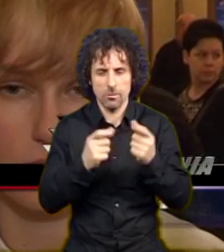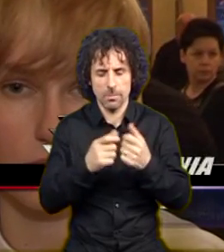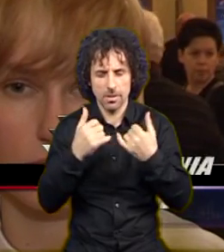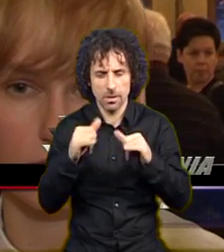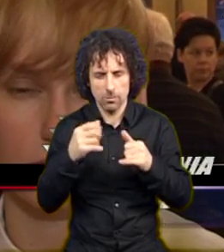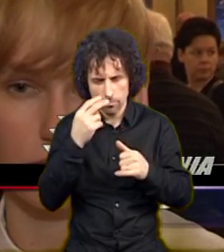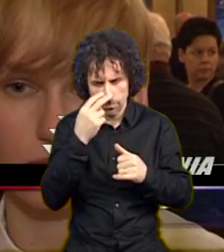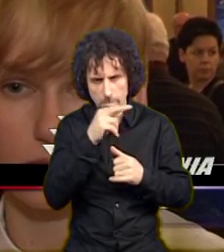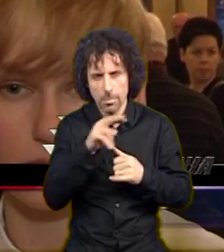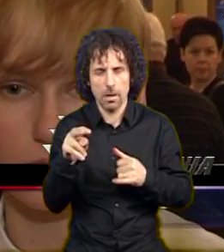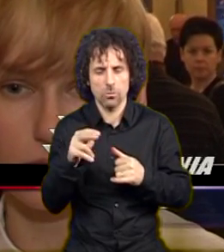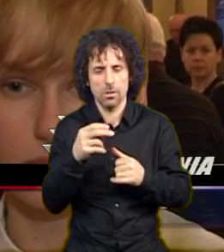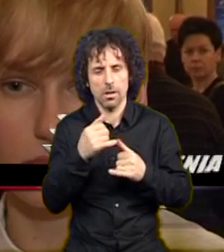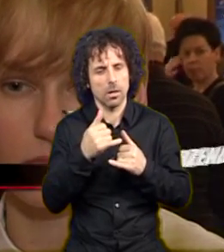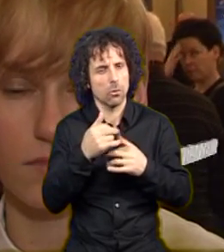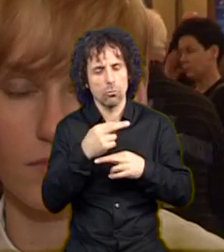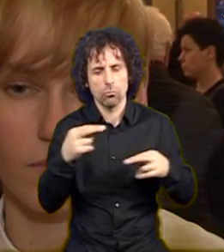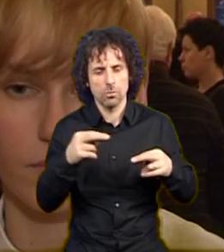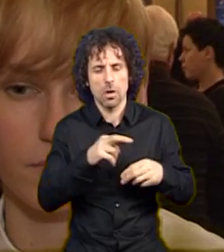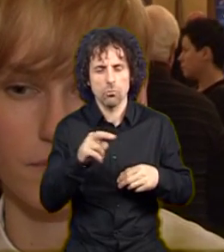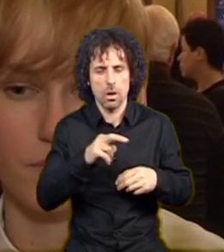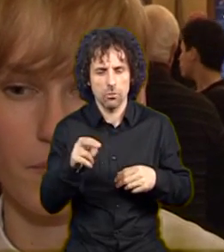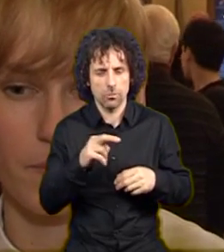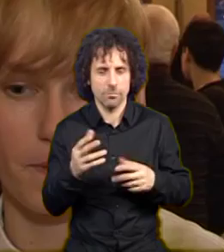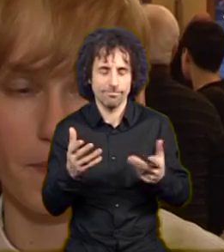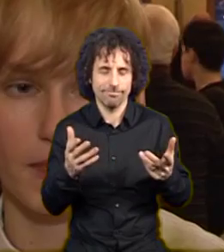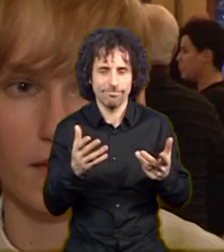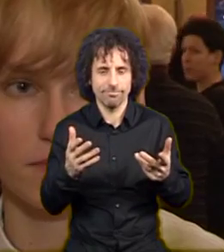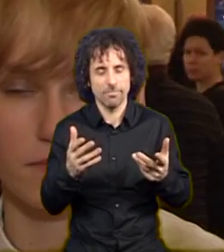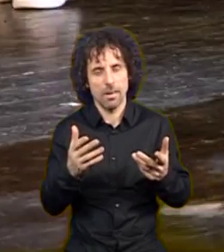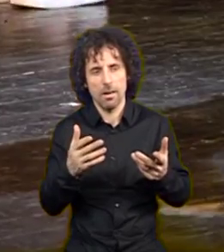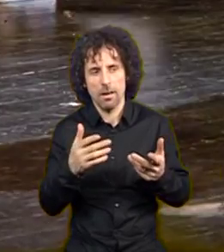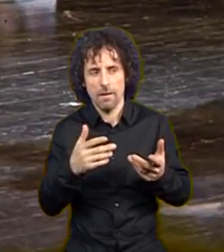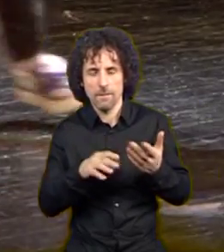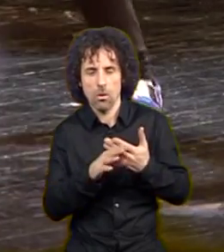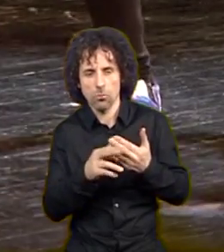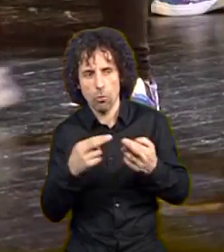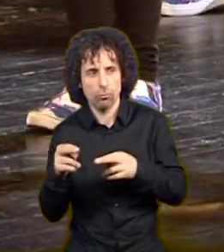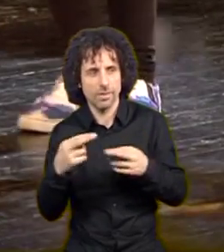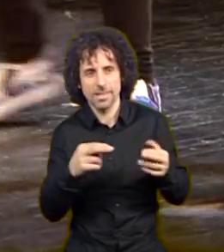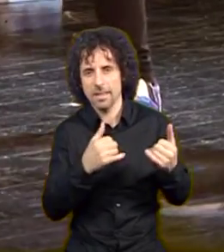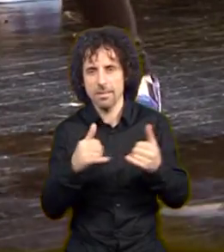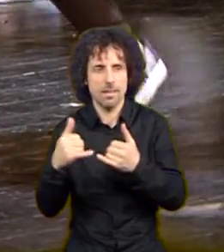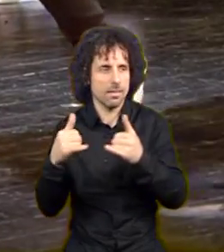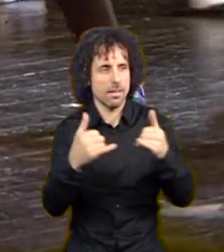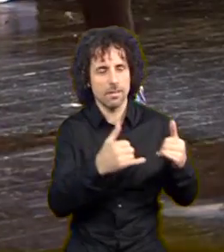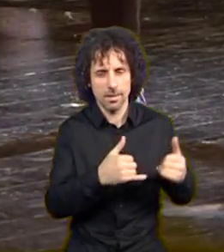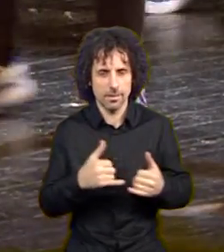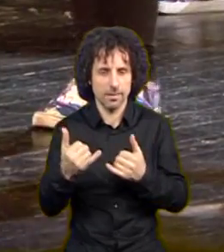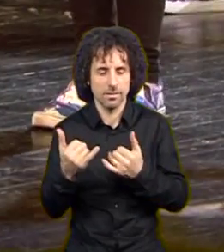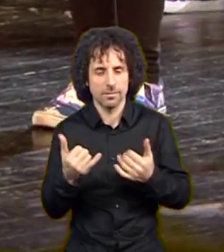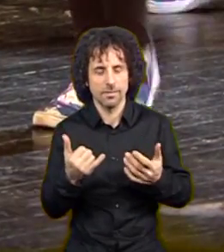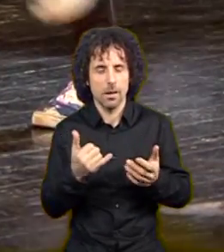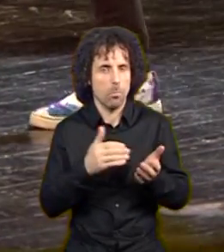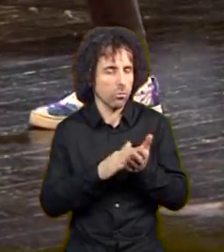i całkiem inaczej patrzę na niektóre rzeczy. No i oczywiście go chować, jak jest ruchu, to nie ma pogównania co do